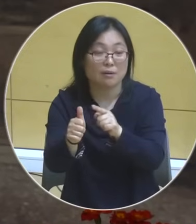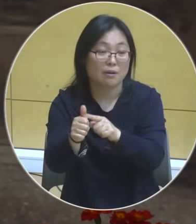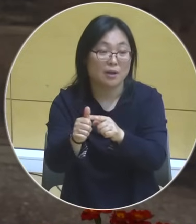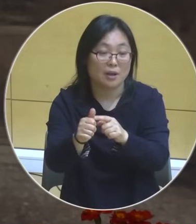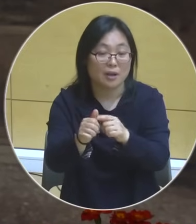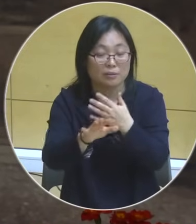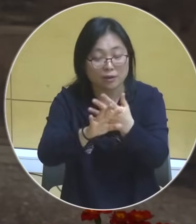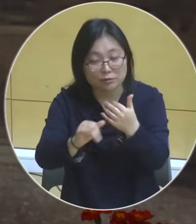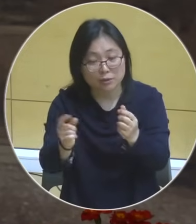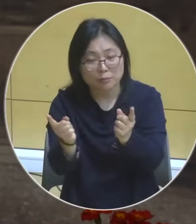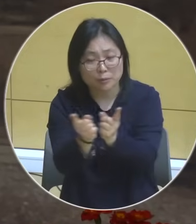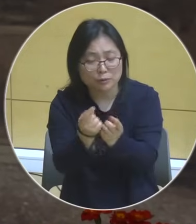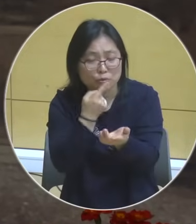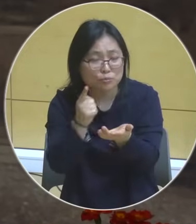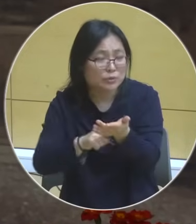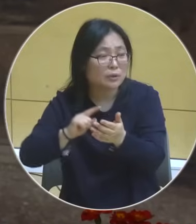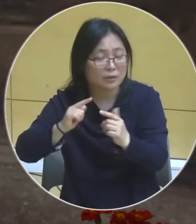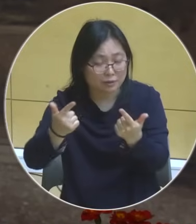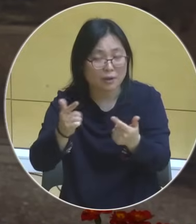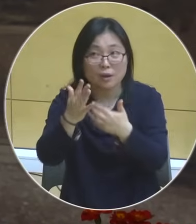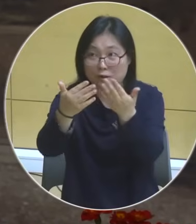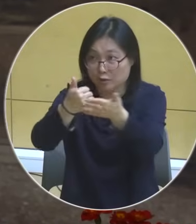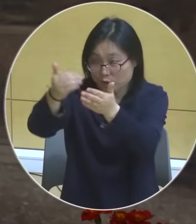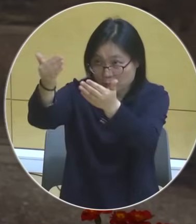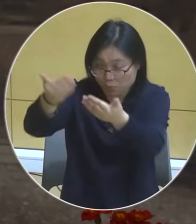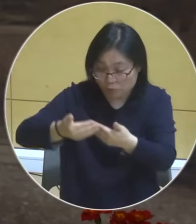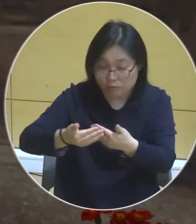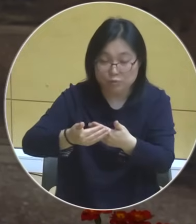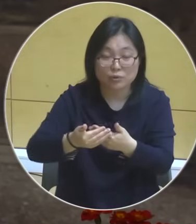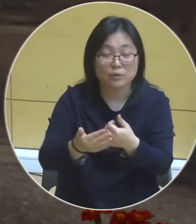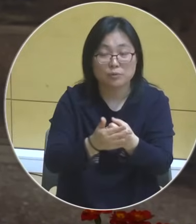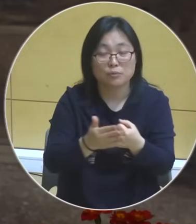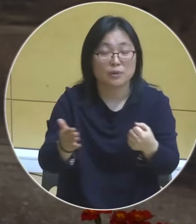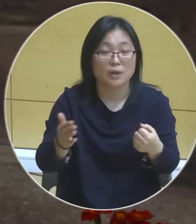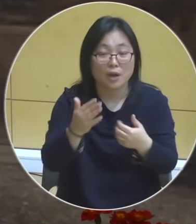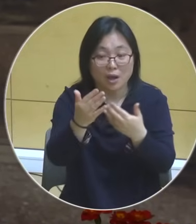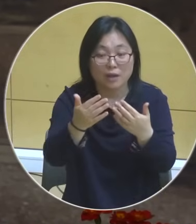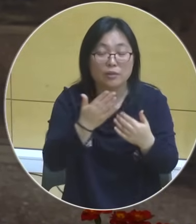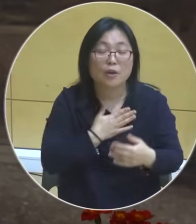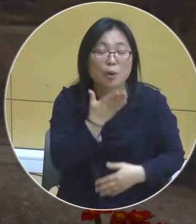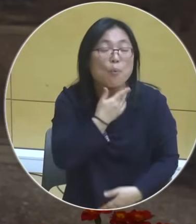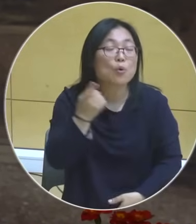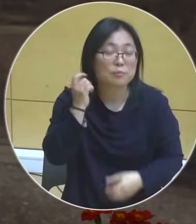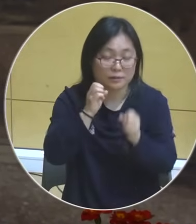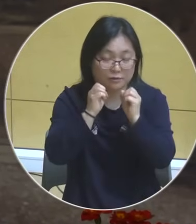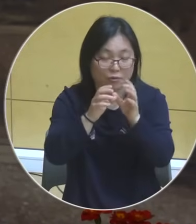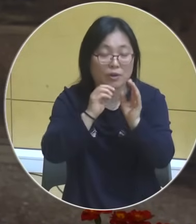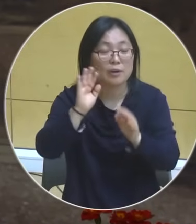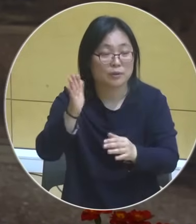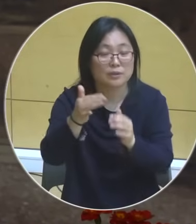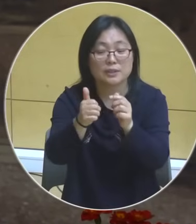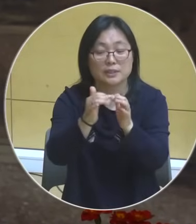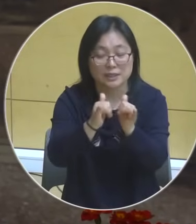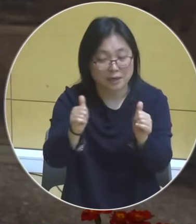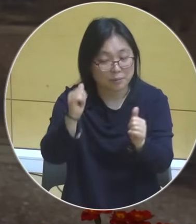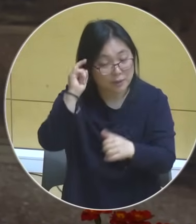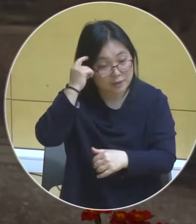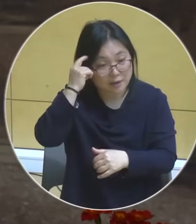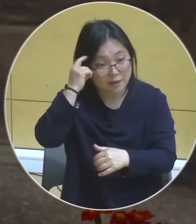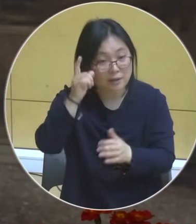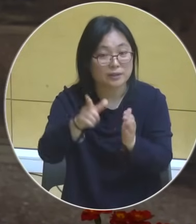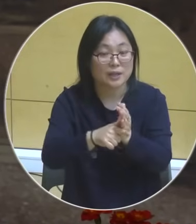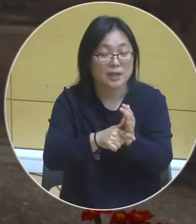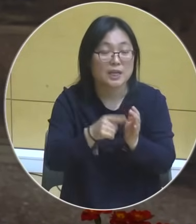사람 하나님 나에게 붙여주셨잖아. 저 사람은 내가 복음을 전한 사람이 아닌가? 그 깨달음이 오는 순간 그 입술